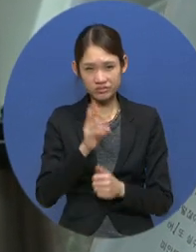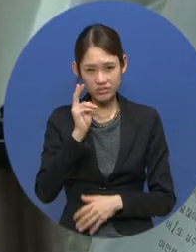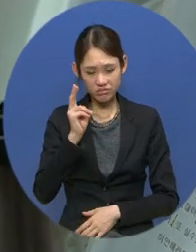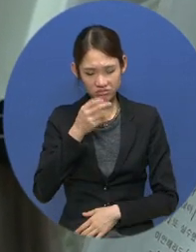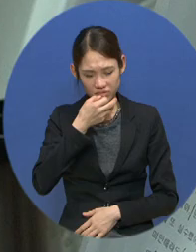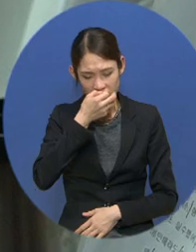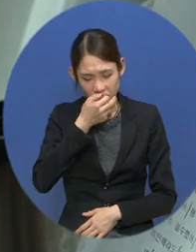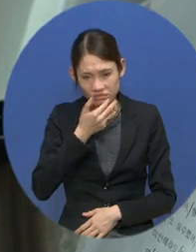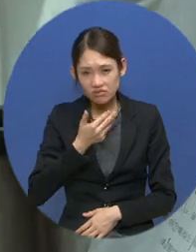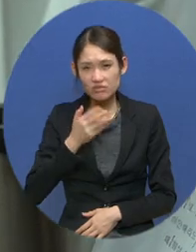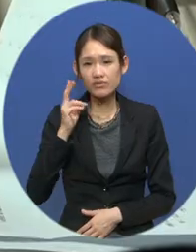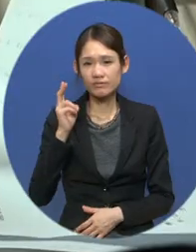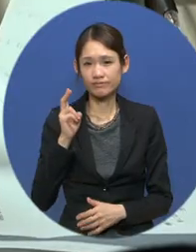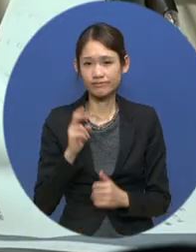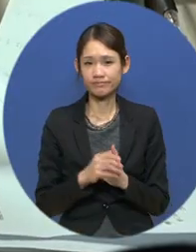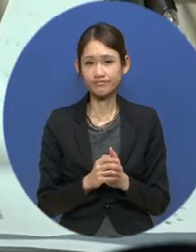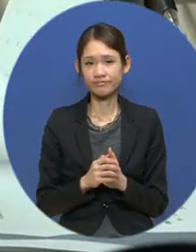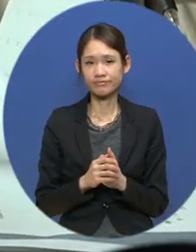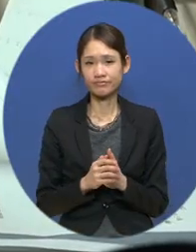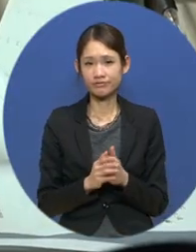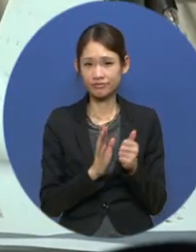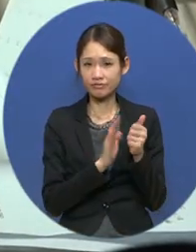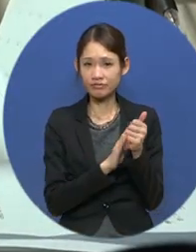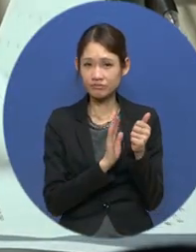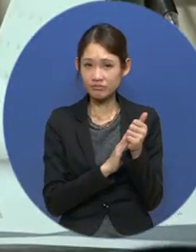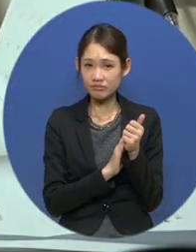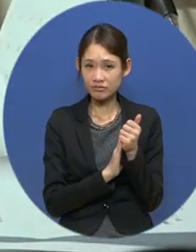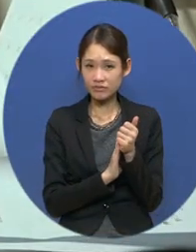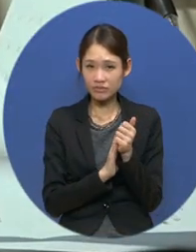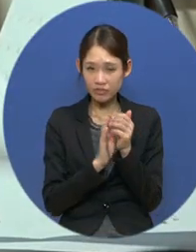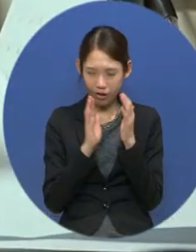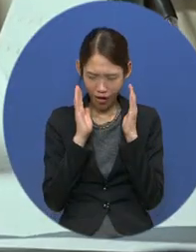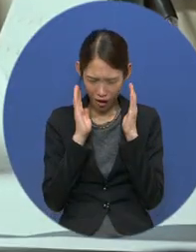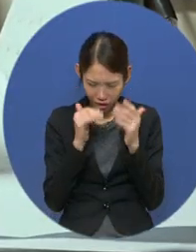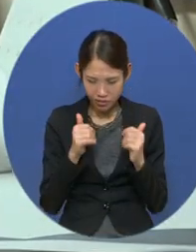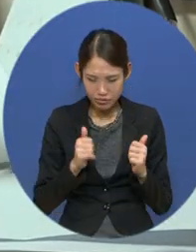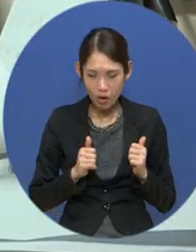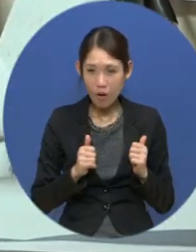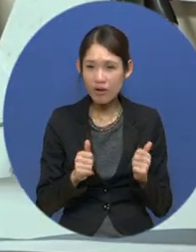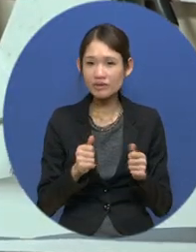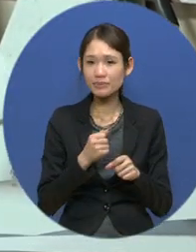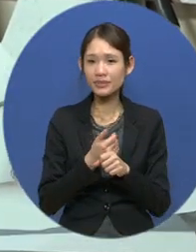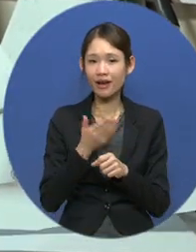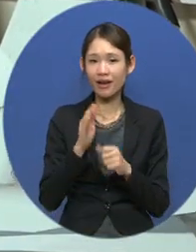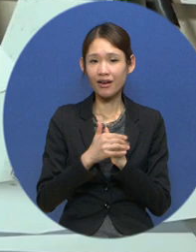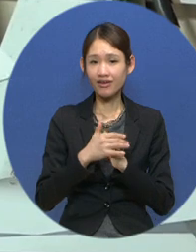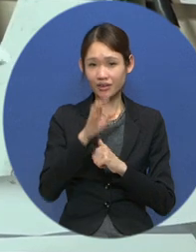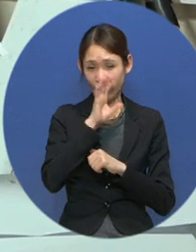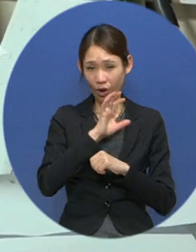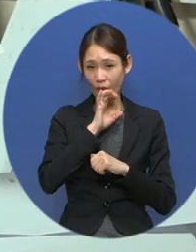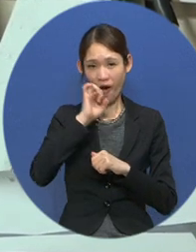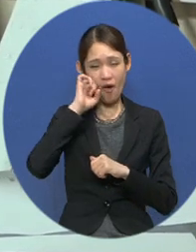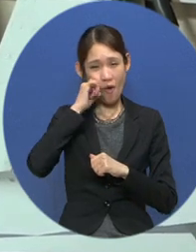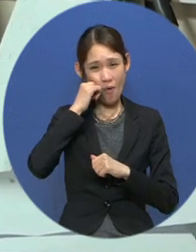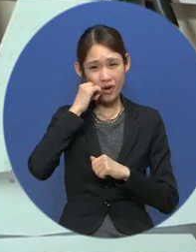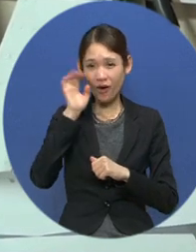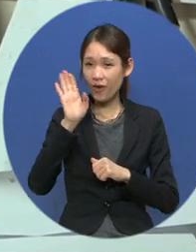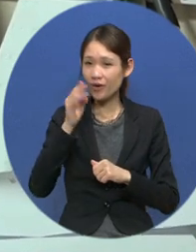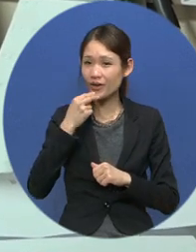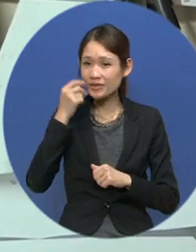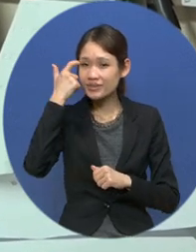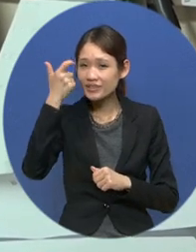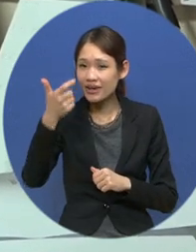힘들었을 거야. 혁준 씨, 연기 연습 되게 열심히 하시는데 혹시 연기 연습하시면서 어려운 점 없으세요?